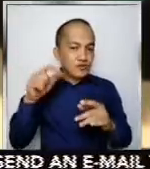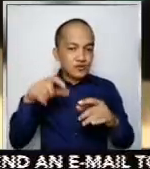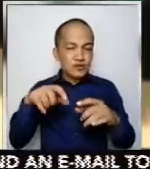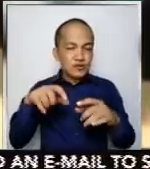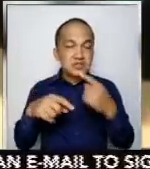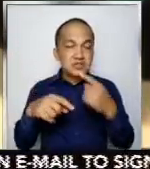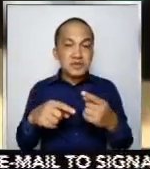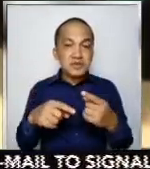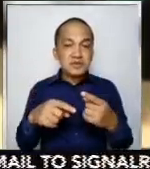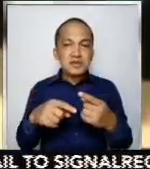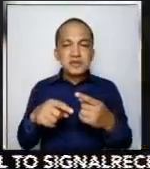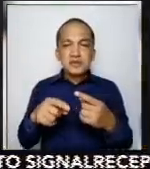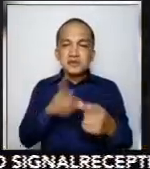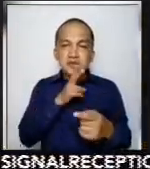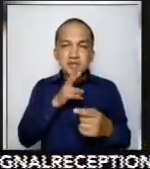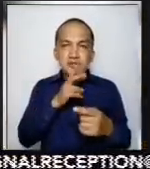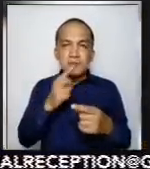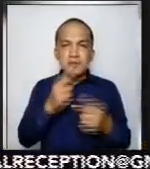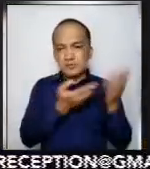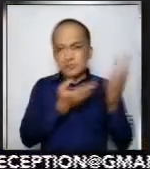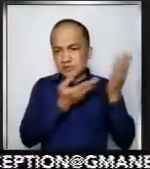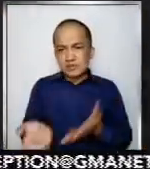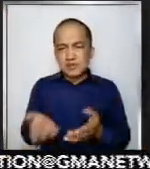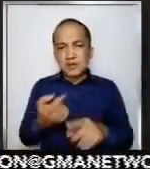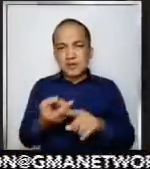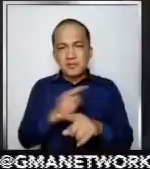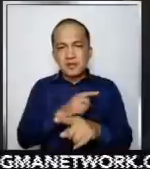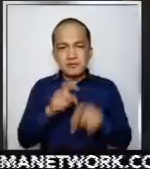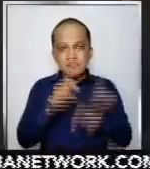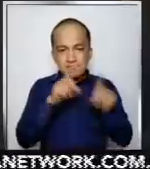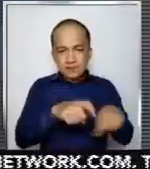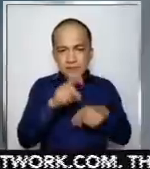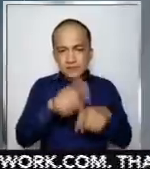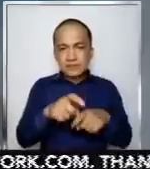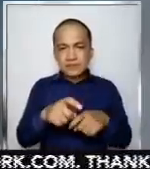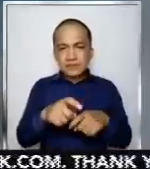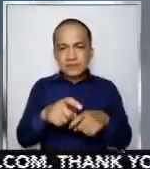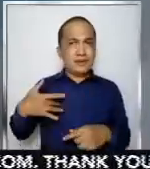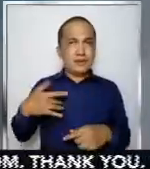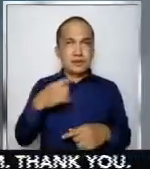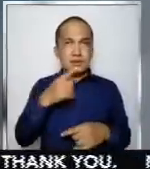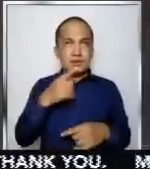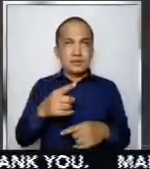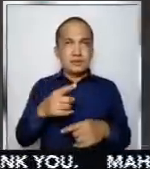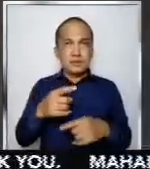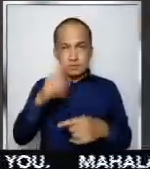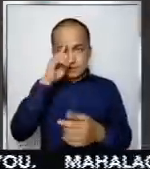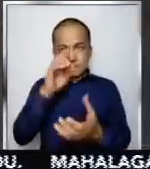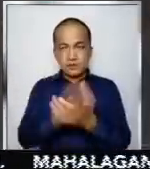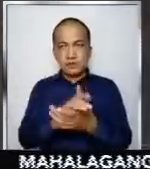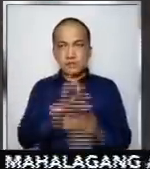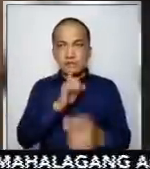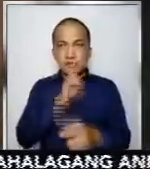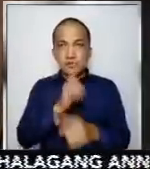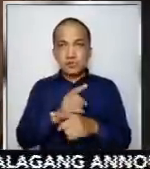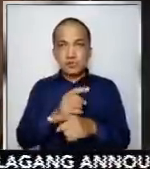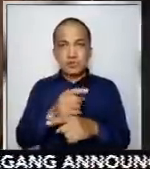mula sa mga minahan sa Mindanao. Meron ding diskarte ang mga suspect para maniwala na totoo ang ginto. Ang kanilang